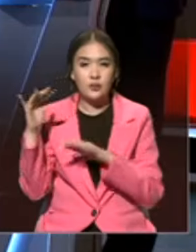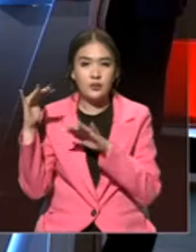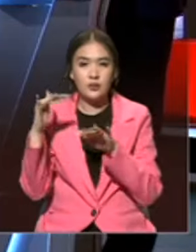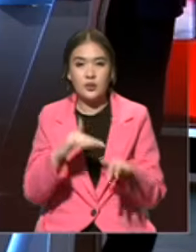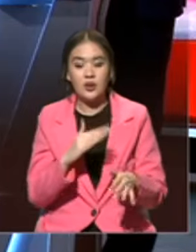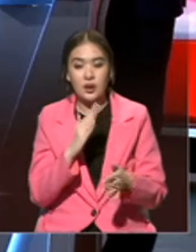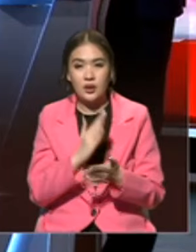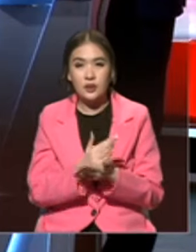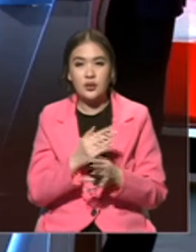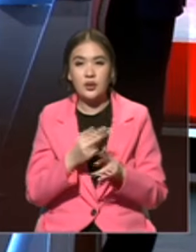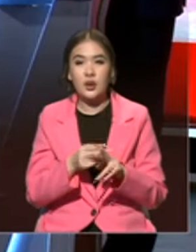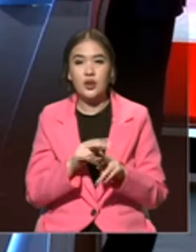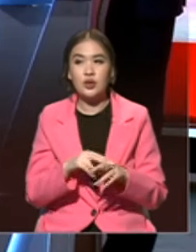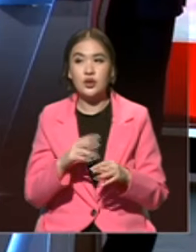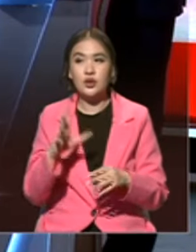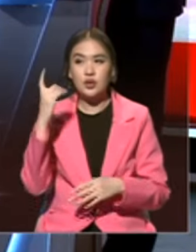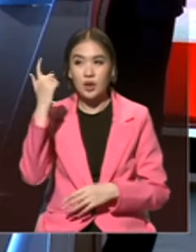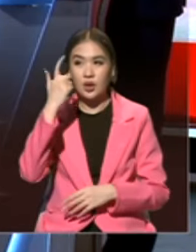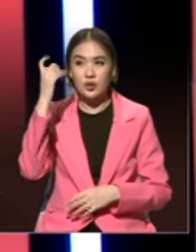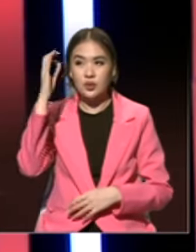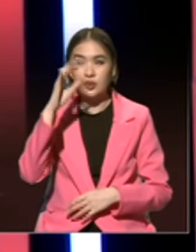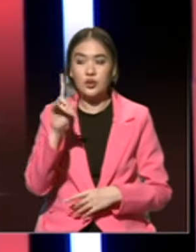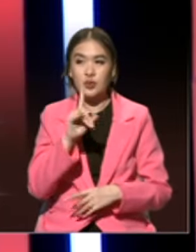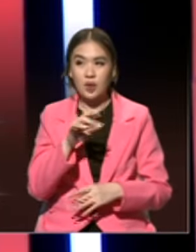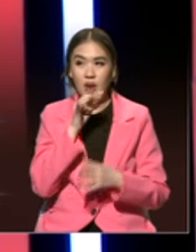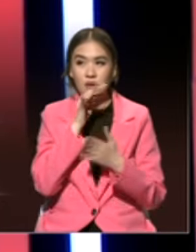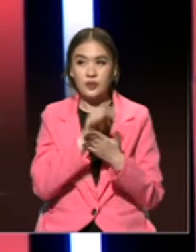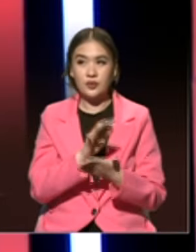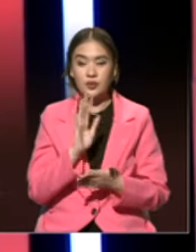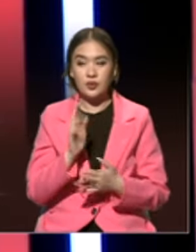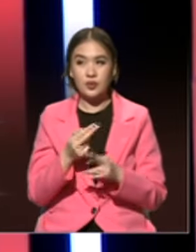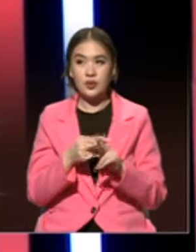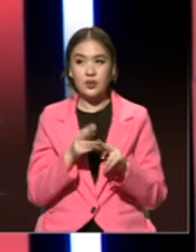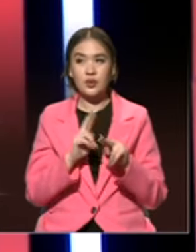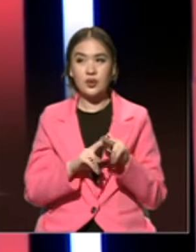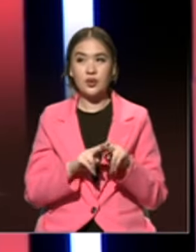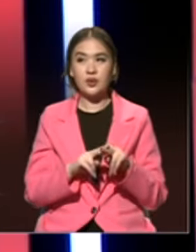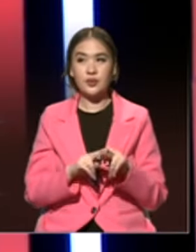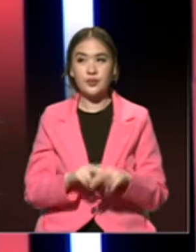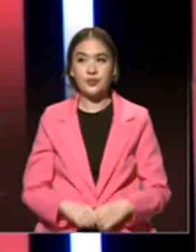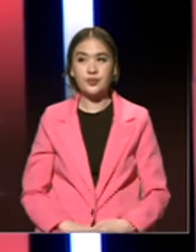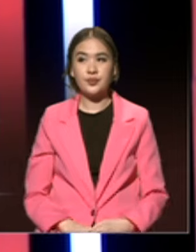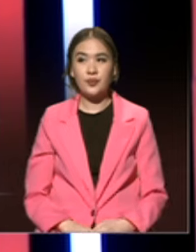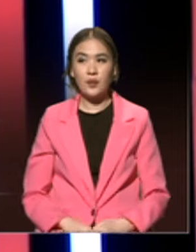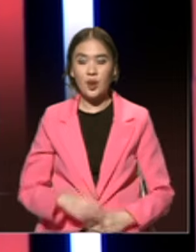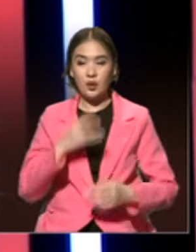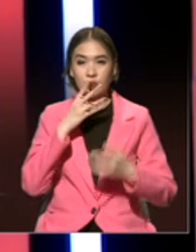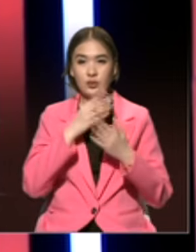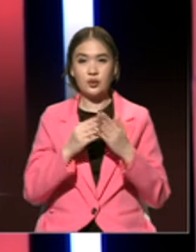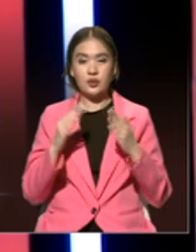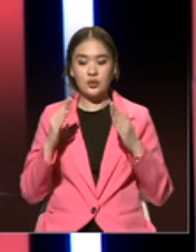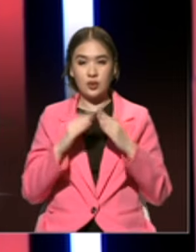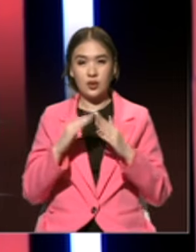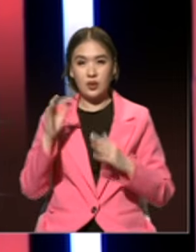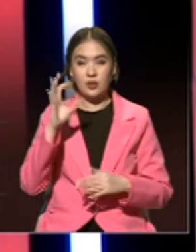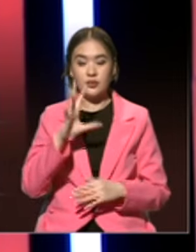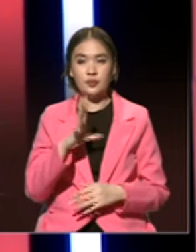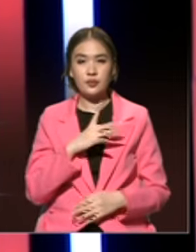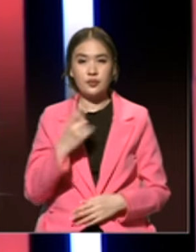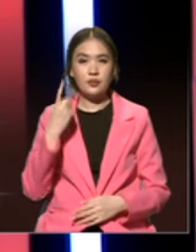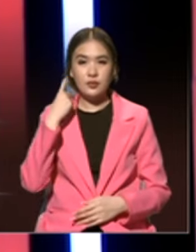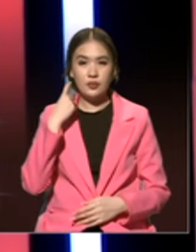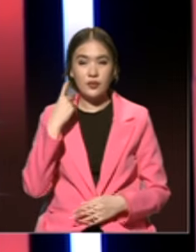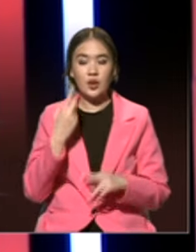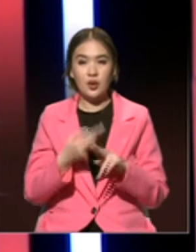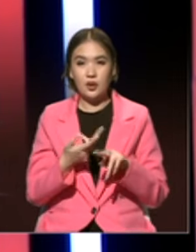көріп отырған шаруаларға не айтасыздар? Қарасаңыздар, былай қарасаңыздар, сол өзінің үйіндегі төрттілік малға сырға салу